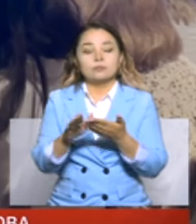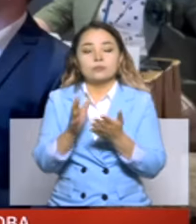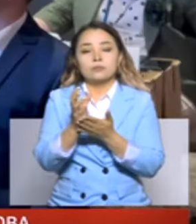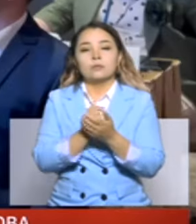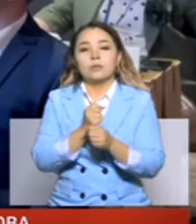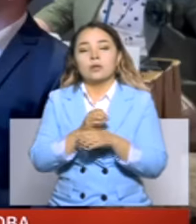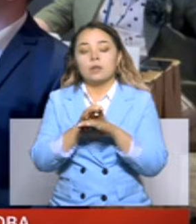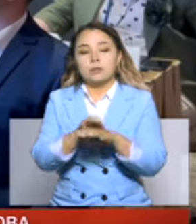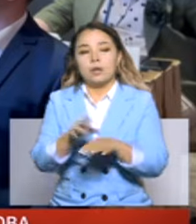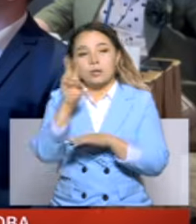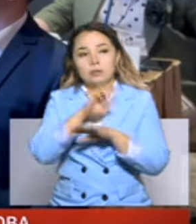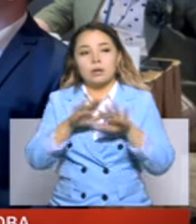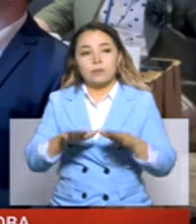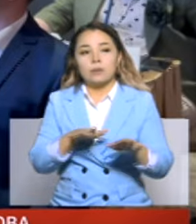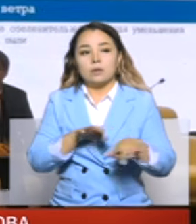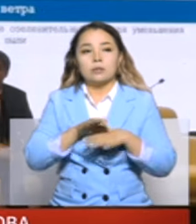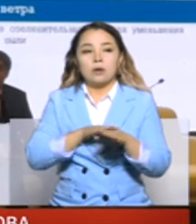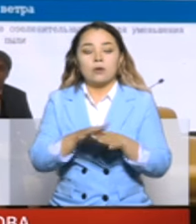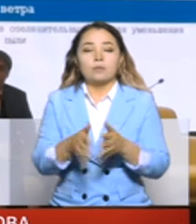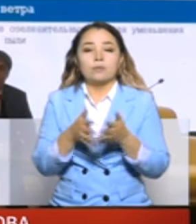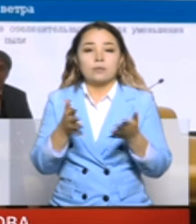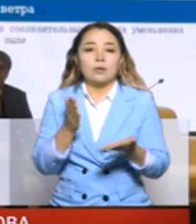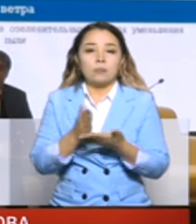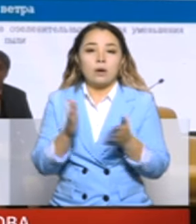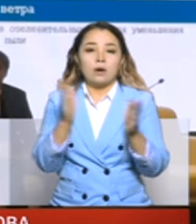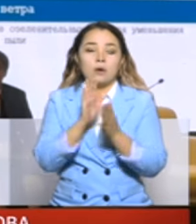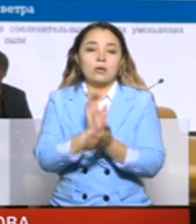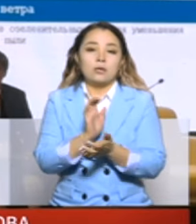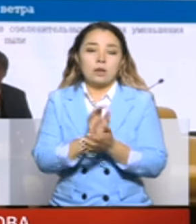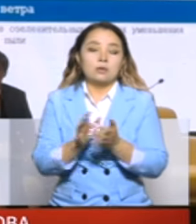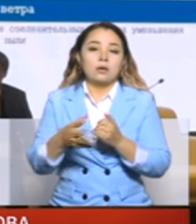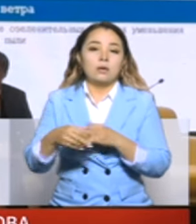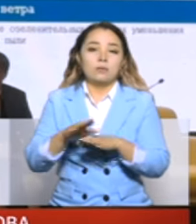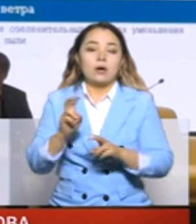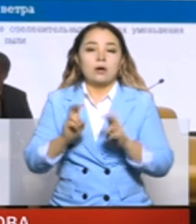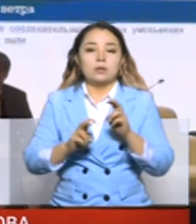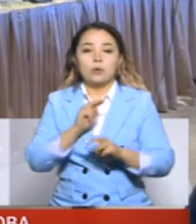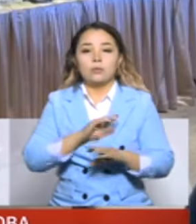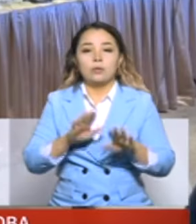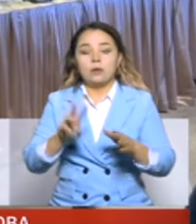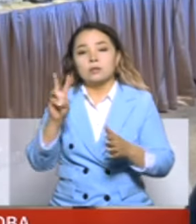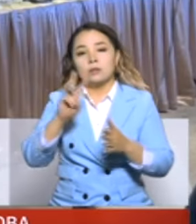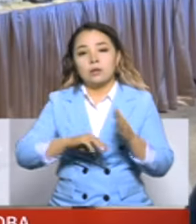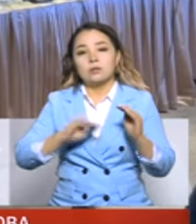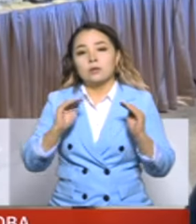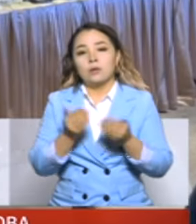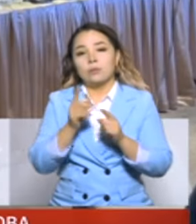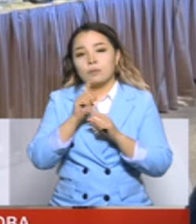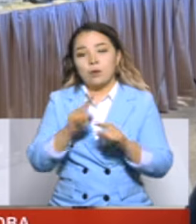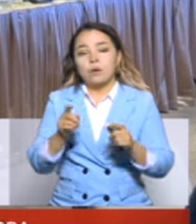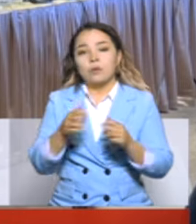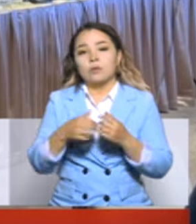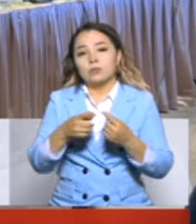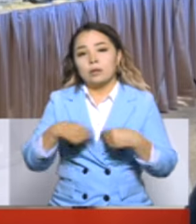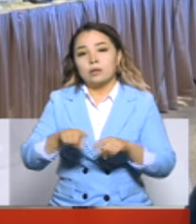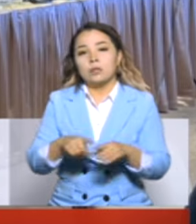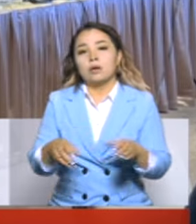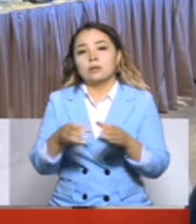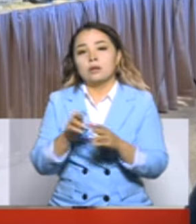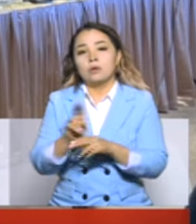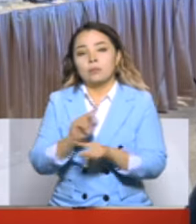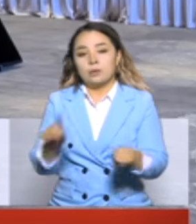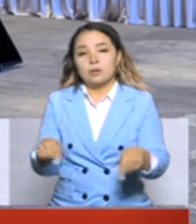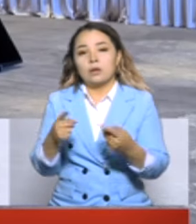бойынша елімізде атқарылып жатқан шаралар баршылық. Мәселен, ауаны ластаған алпауыт кәсіпорын айыппұлмен шектелмей, қоршаған ортаны бастапқы қалпына